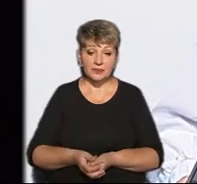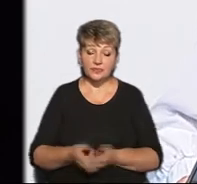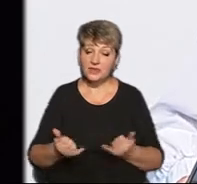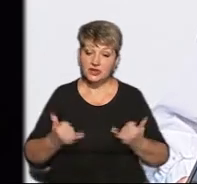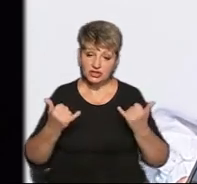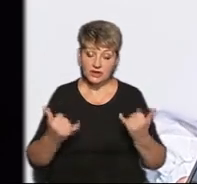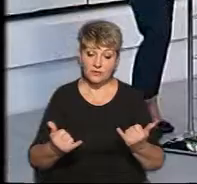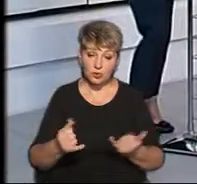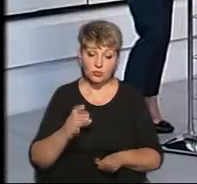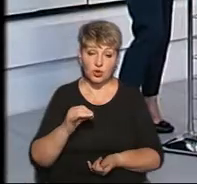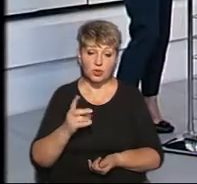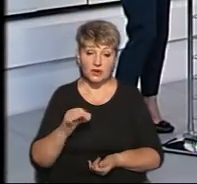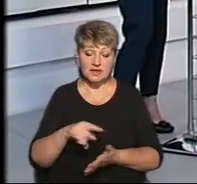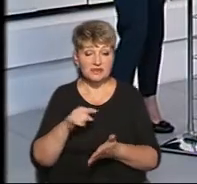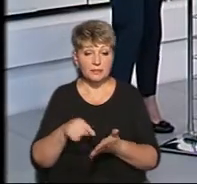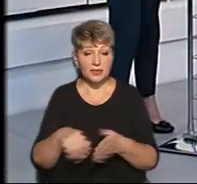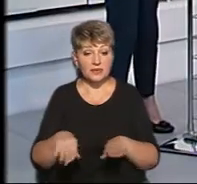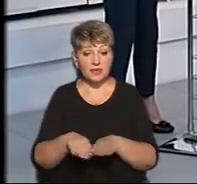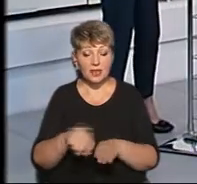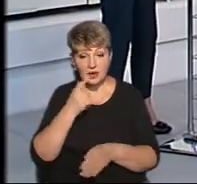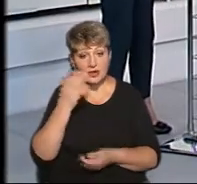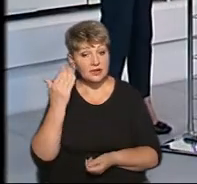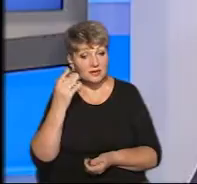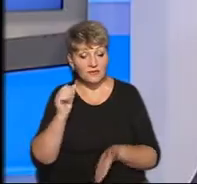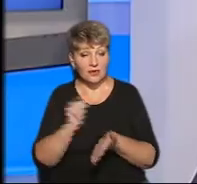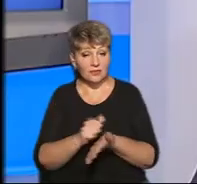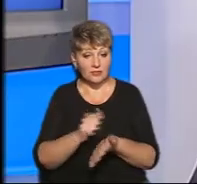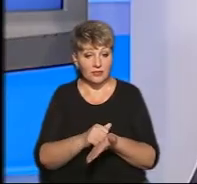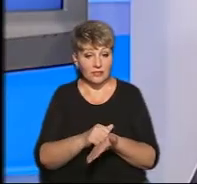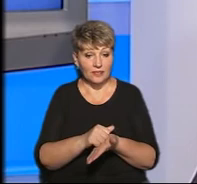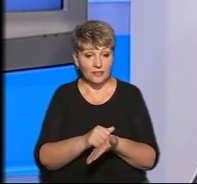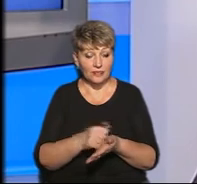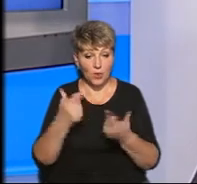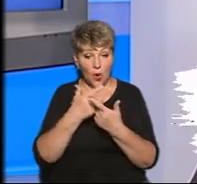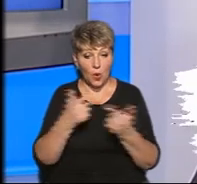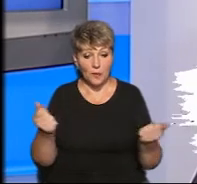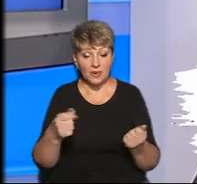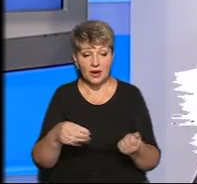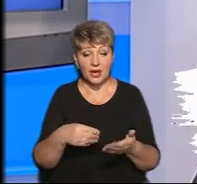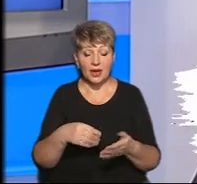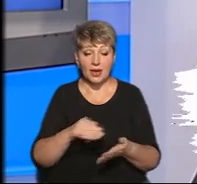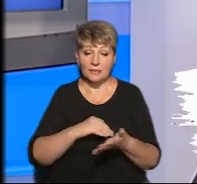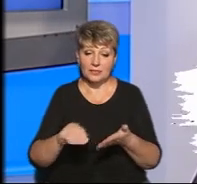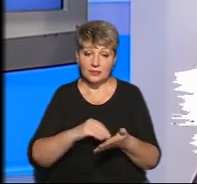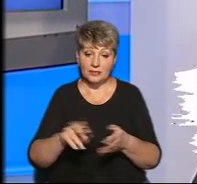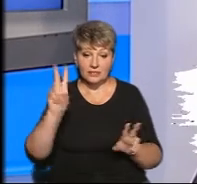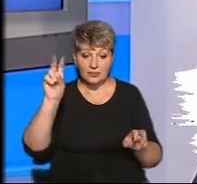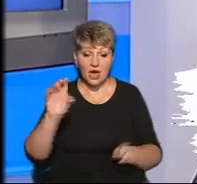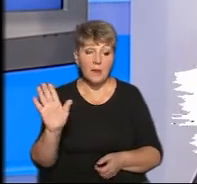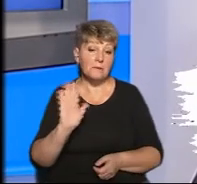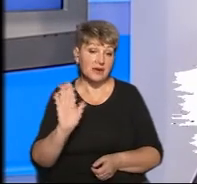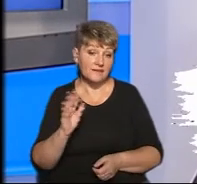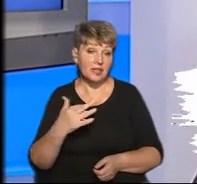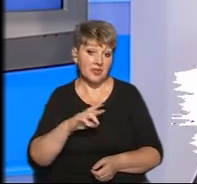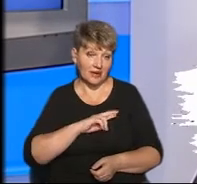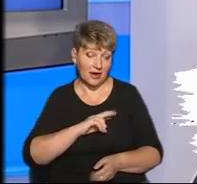Шановний пане Юрію, запитання таке. Нещодавно видання 18.00 оприлюднило матеріал під назвою «Привіт, я з